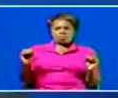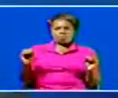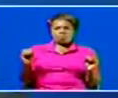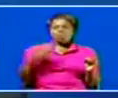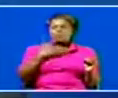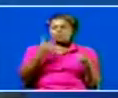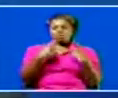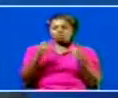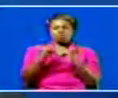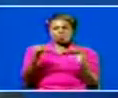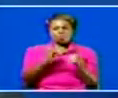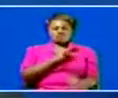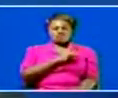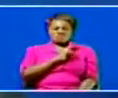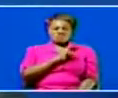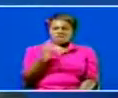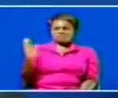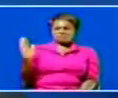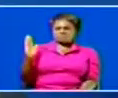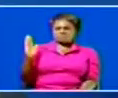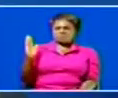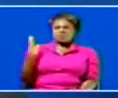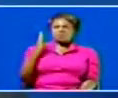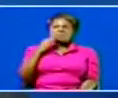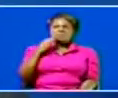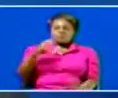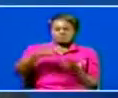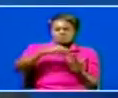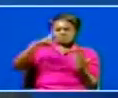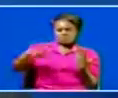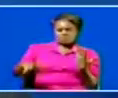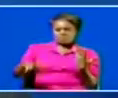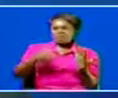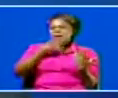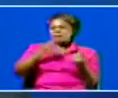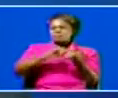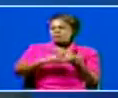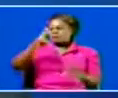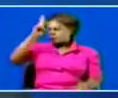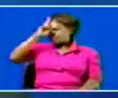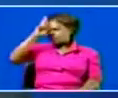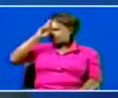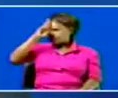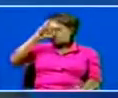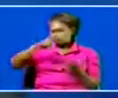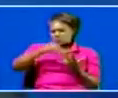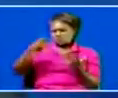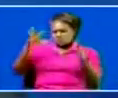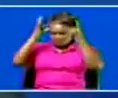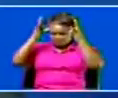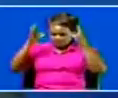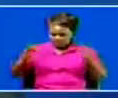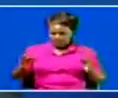kuzungumzia yale ambayo anayomsibu yeye kama mama. Ameachana na mumewe ambaye alikuwa ni polisi na aliamua